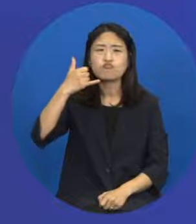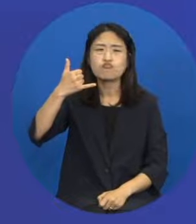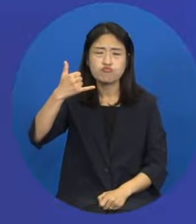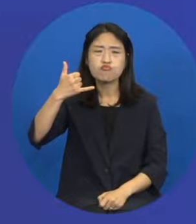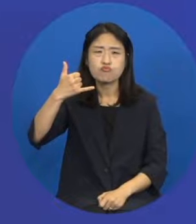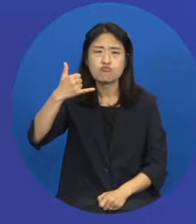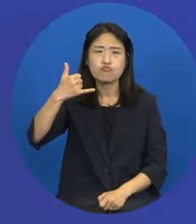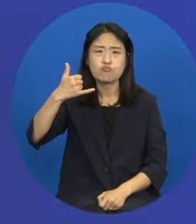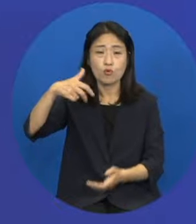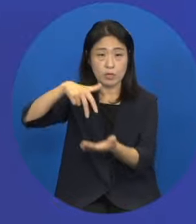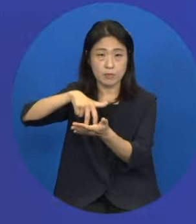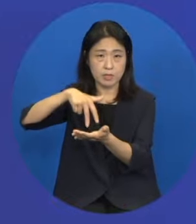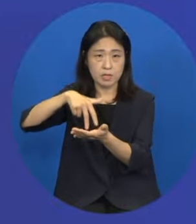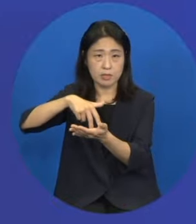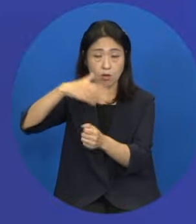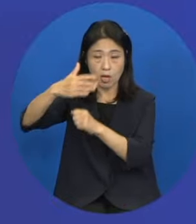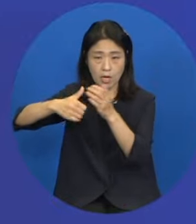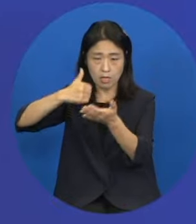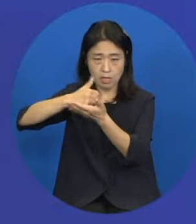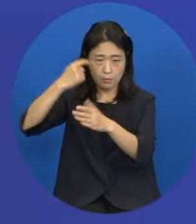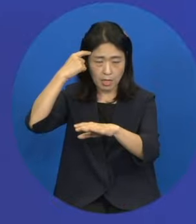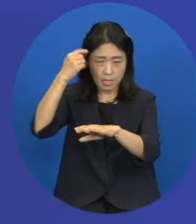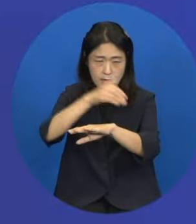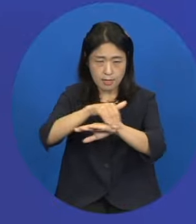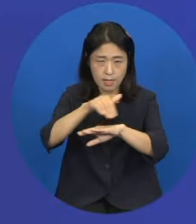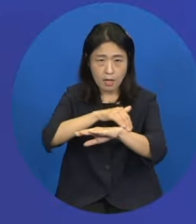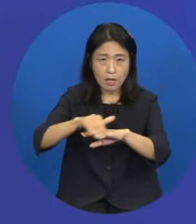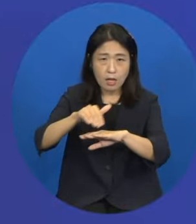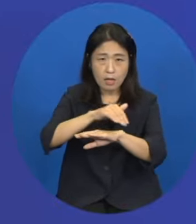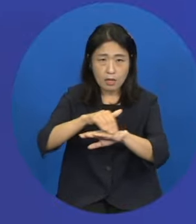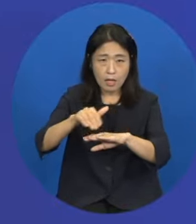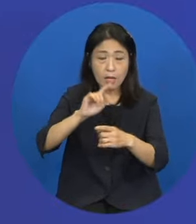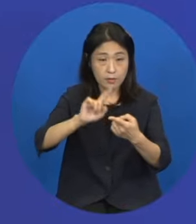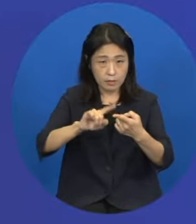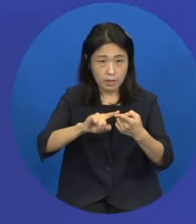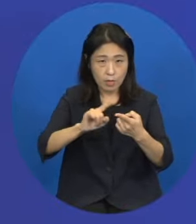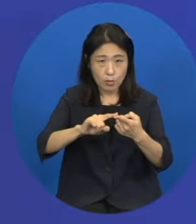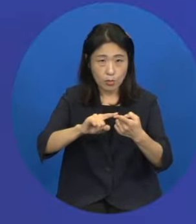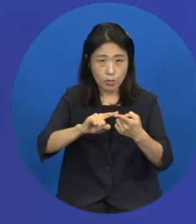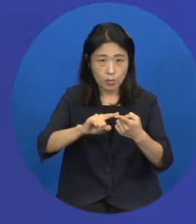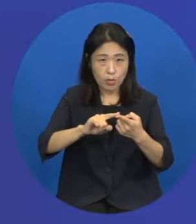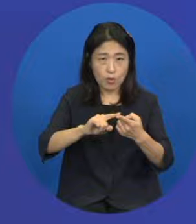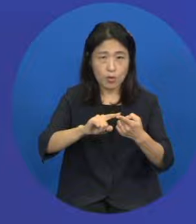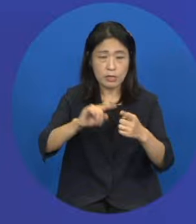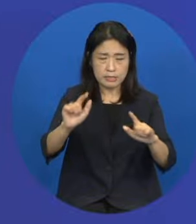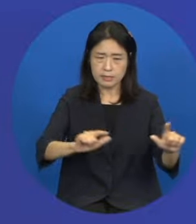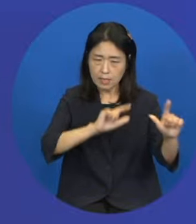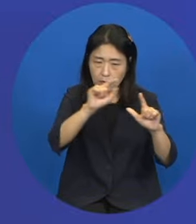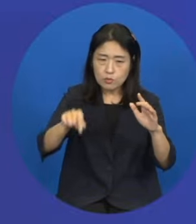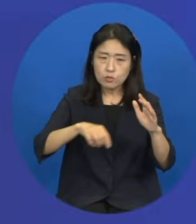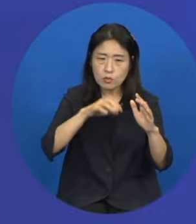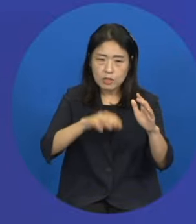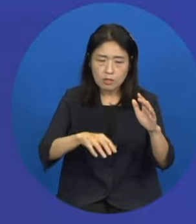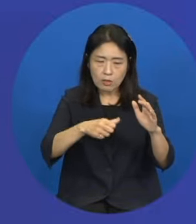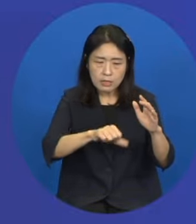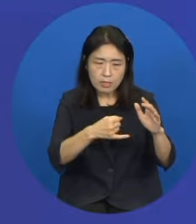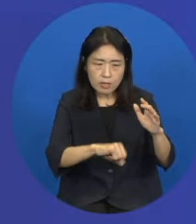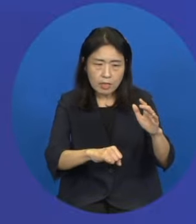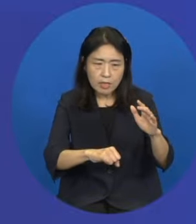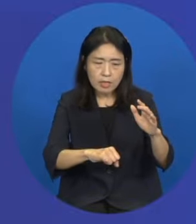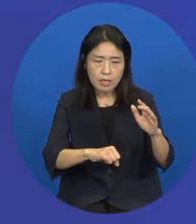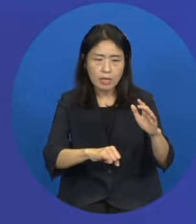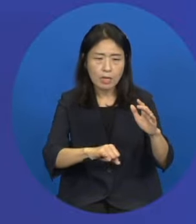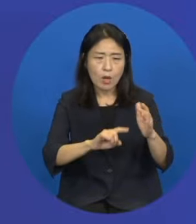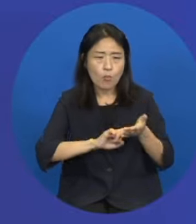하나님이 설계하신 가정의 모습을 잘 보여주고 말로만이 아니라 행동에서 삶에서 일상에서 그걸 보여주어서 잘 전수해주고 있습니까?